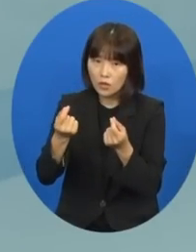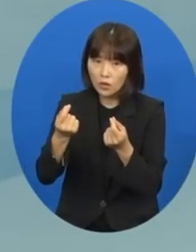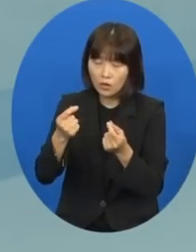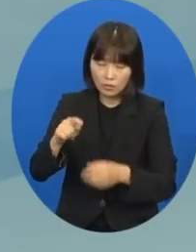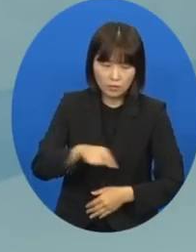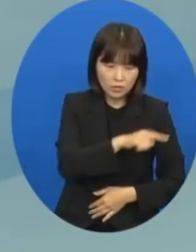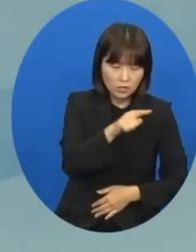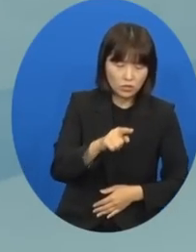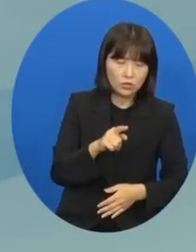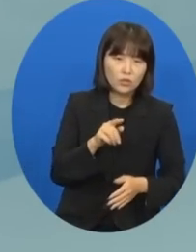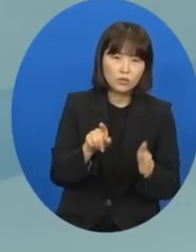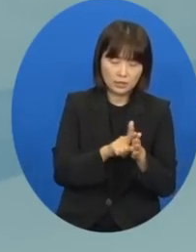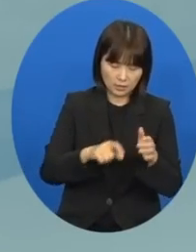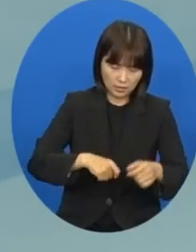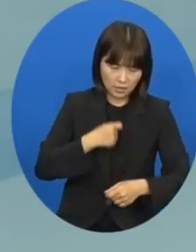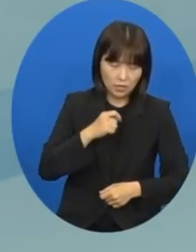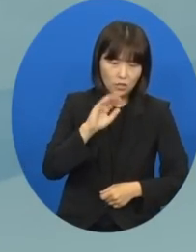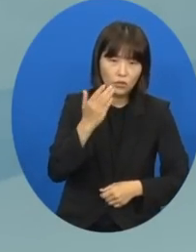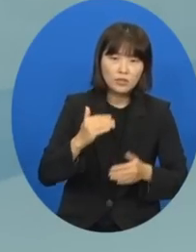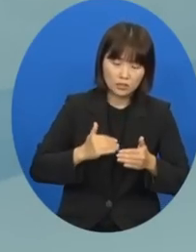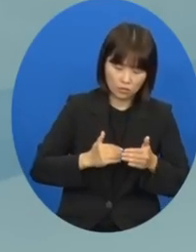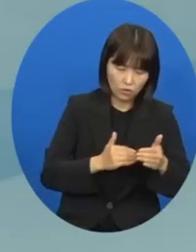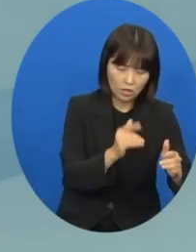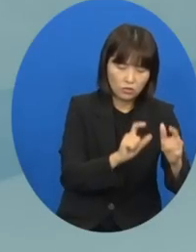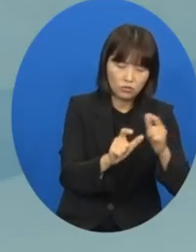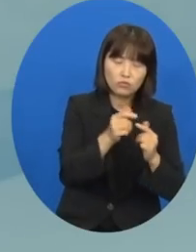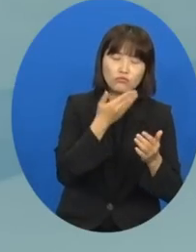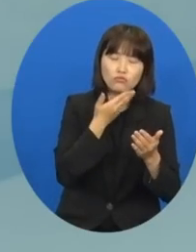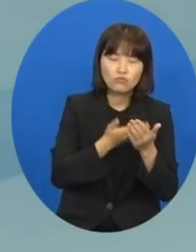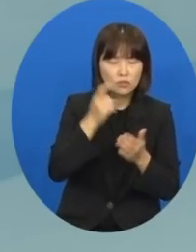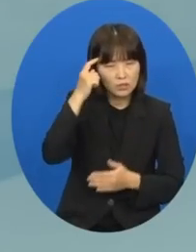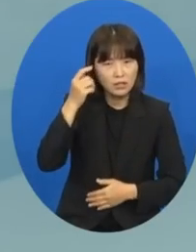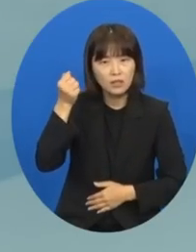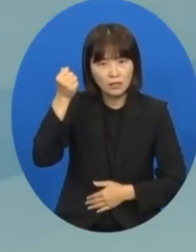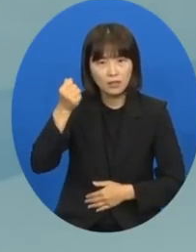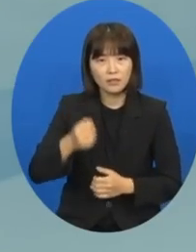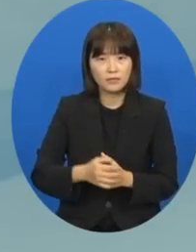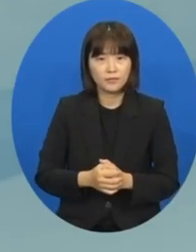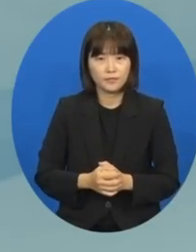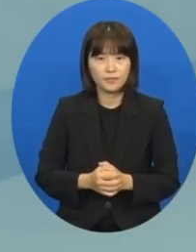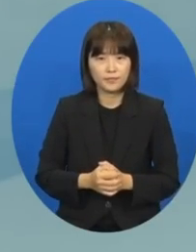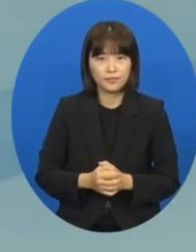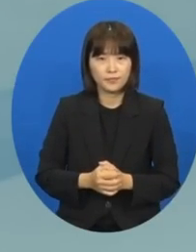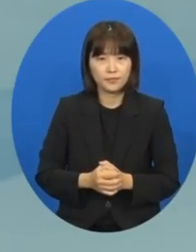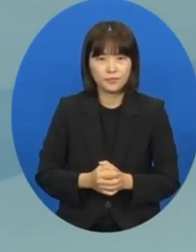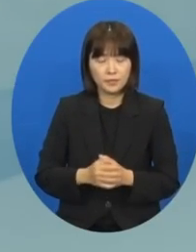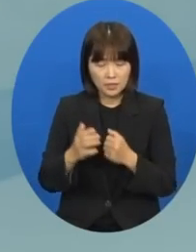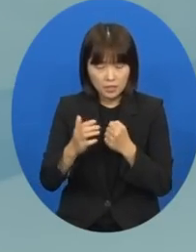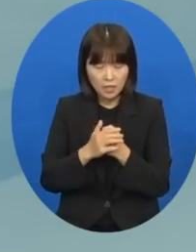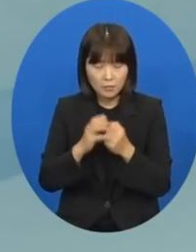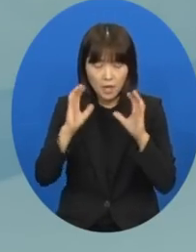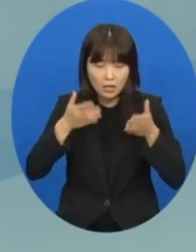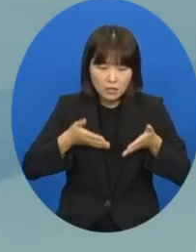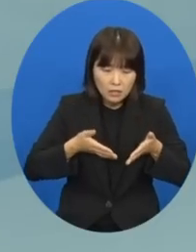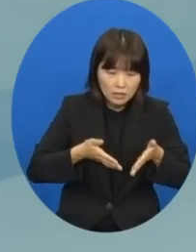하나님 더 중요하게 보신다는 것입니다. 그렇지 않고서야 왜 이렇게 자녀 주기를 미루시냐